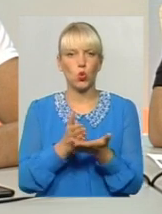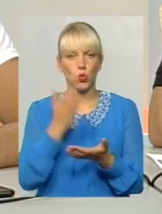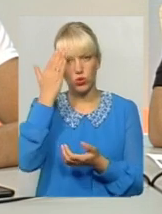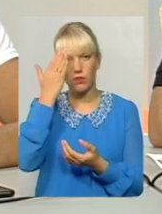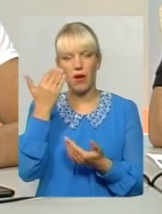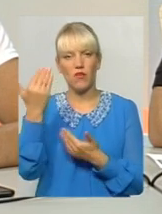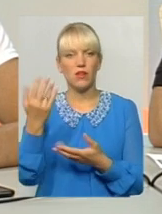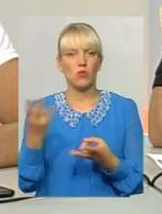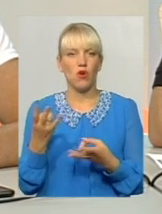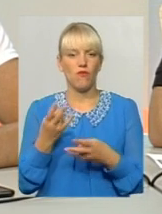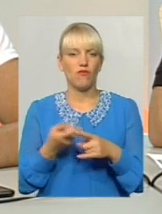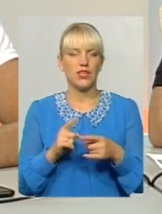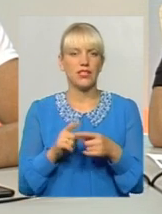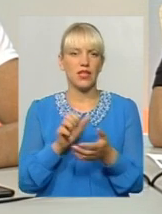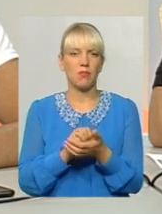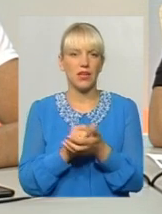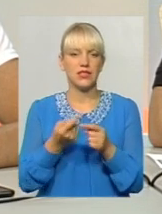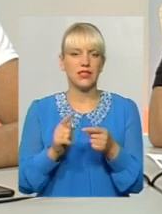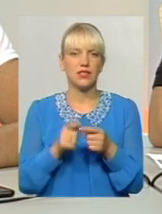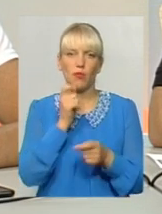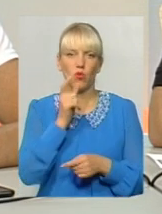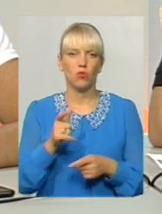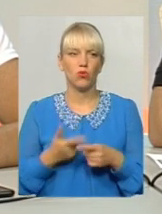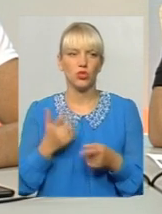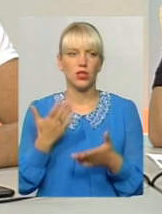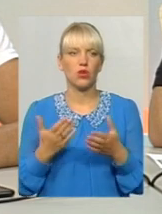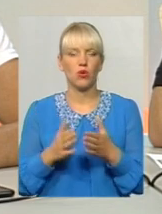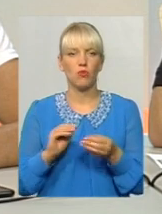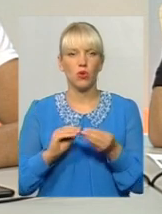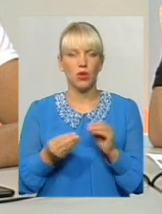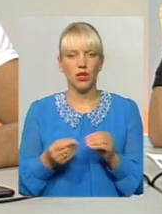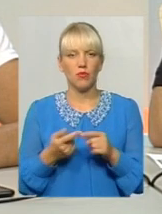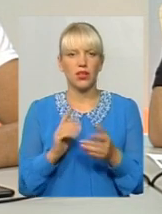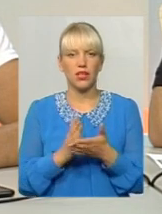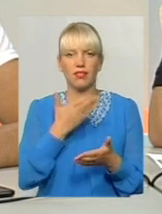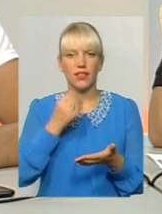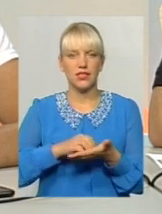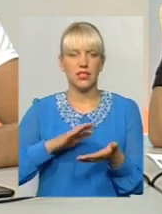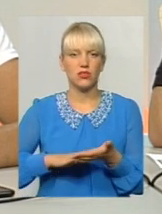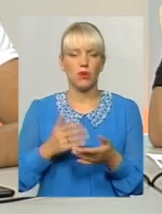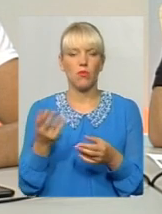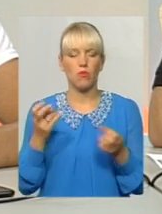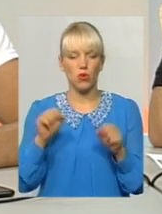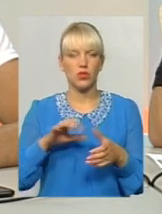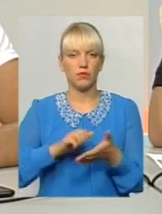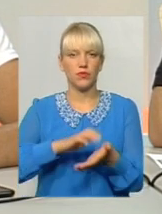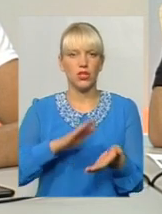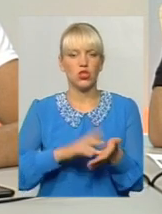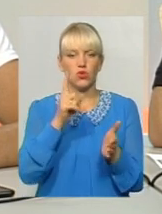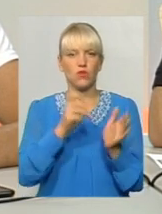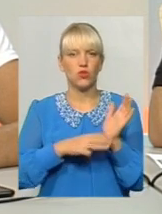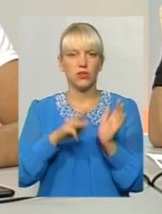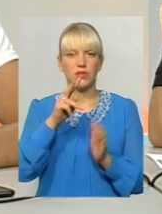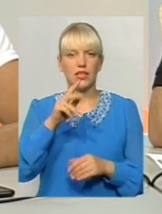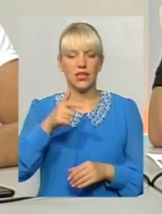цими правопорушеннями. Якщо все ж таки автомобіль перебуває на території України більше року, він реєстрований, дійсно, ми можемо винести постанову на 170 гривень штрафу та забрати